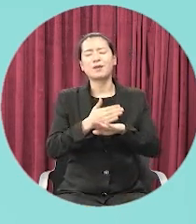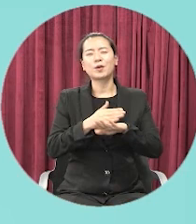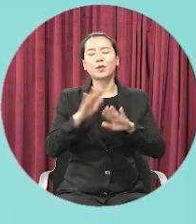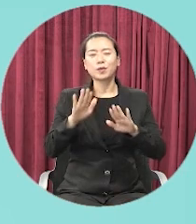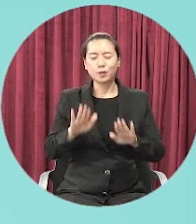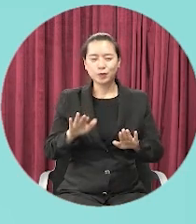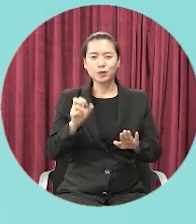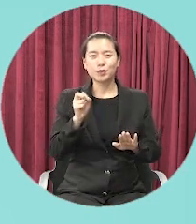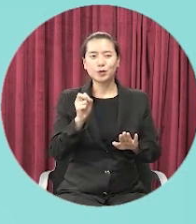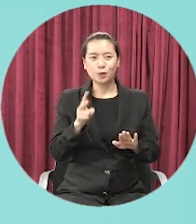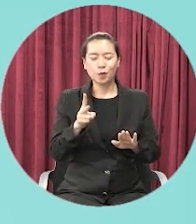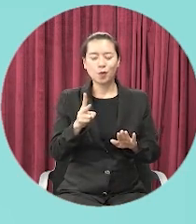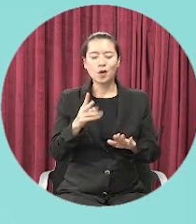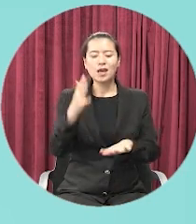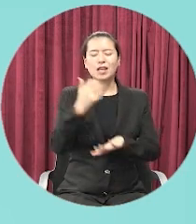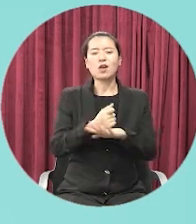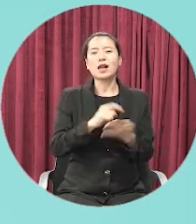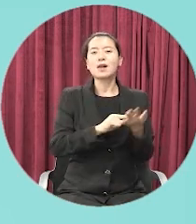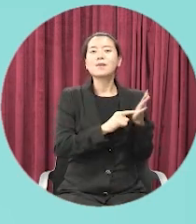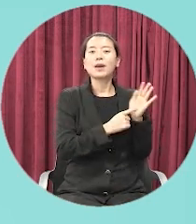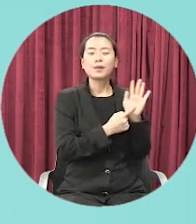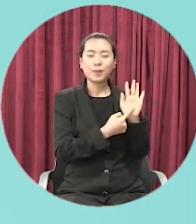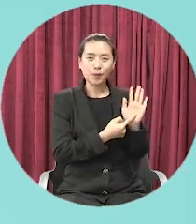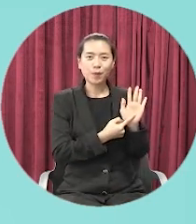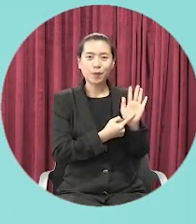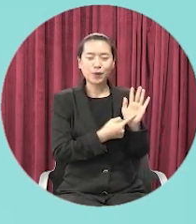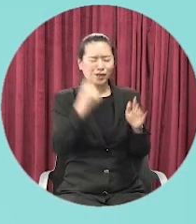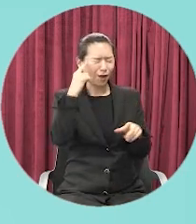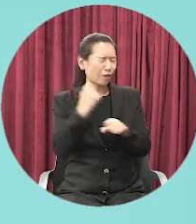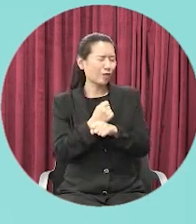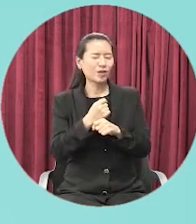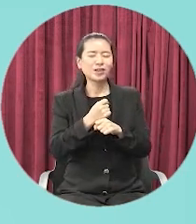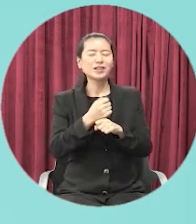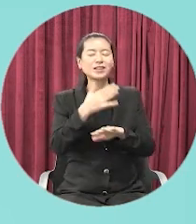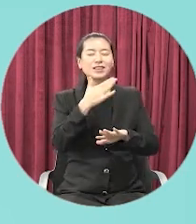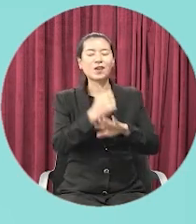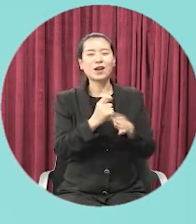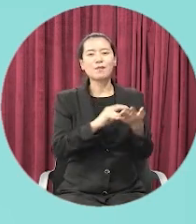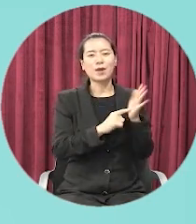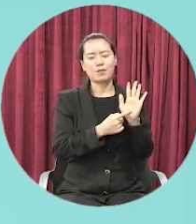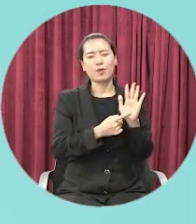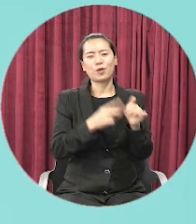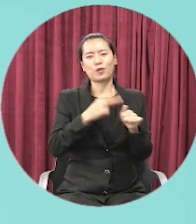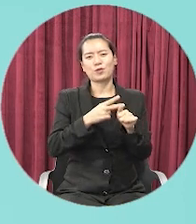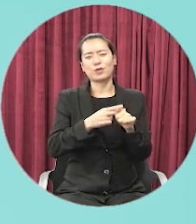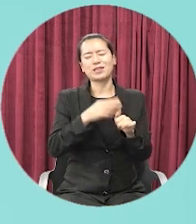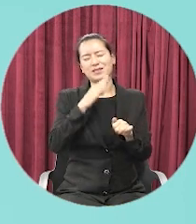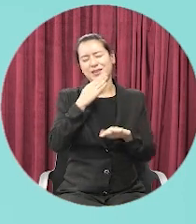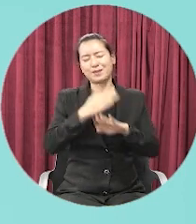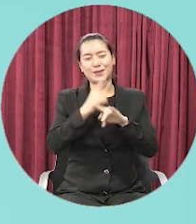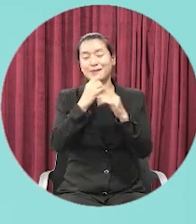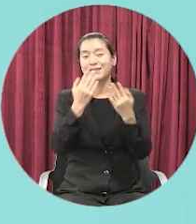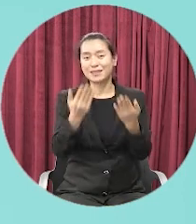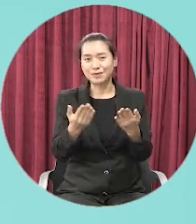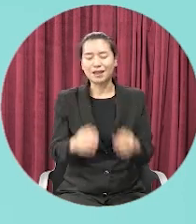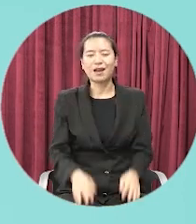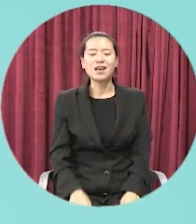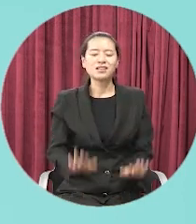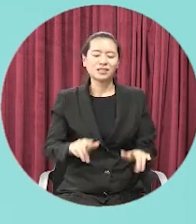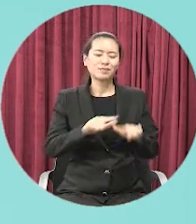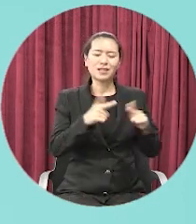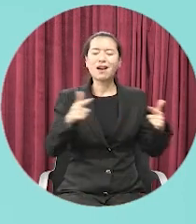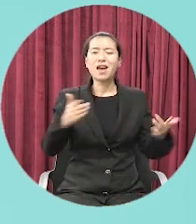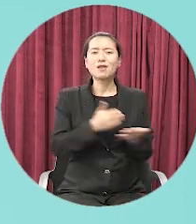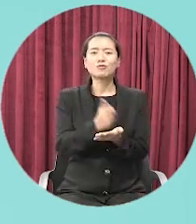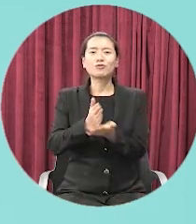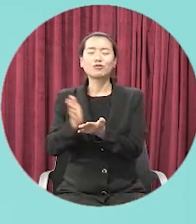그 연구결과를 밟혀 주신 분들께 감사 를 줍니다 그래서 일단 일은 이제 다양한 분들이 모셔 키 때문에